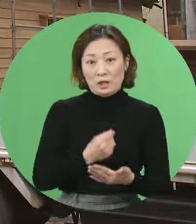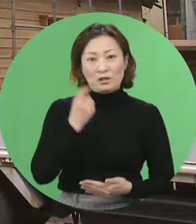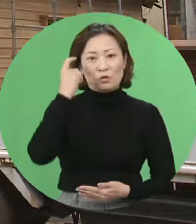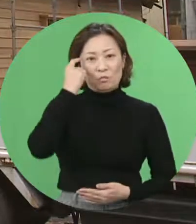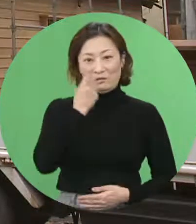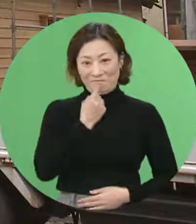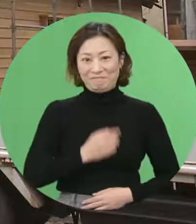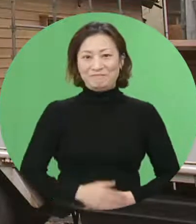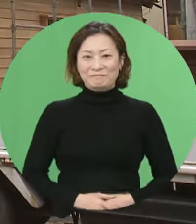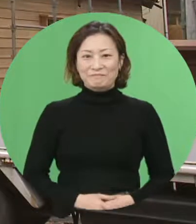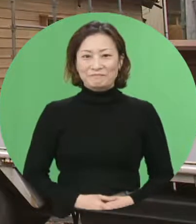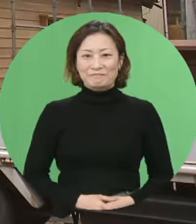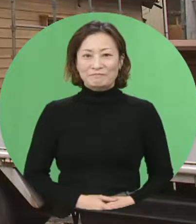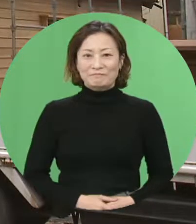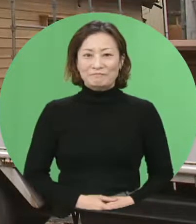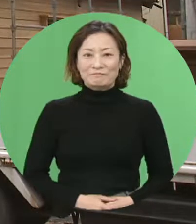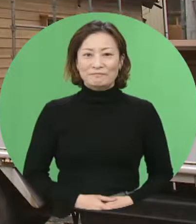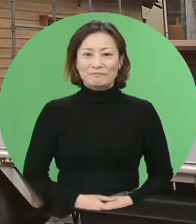に思ってました。